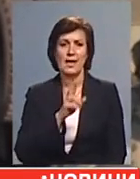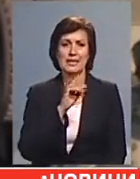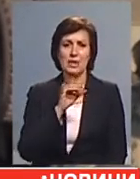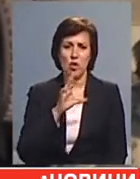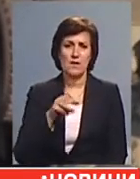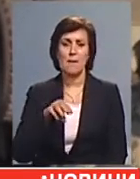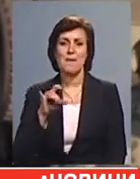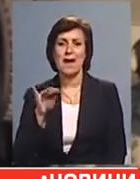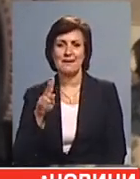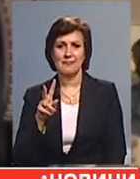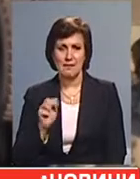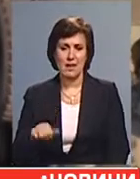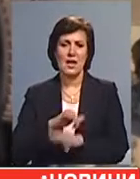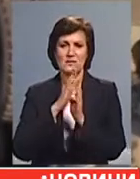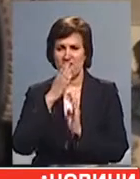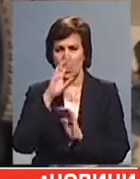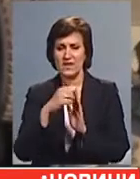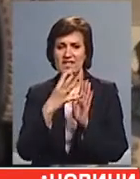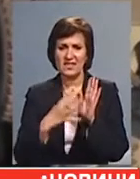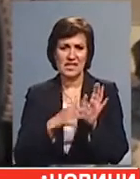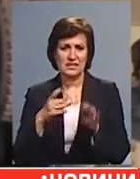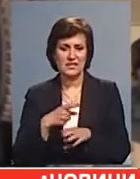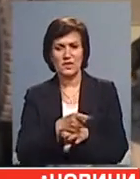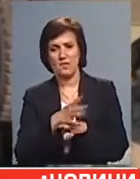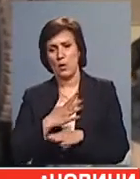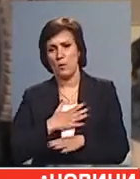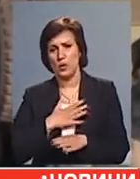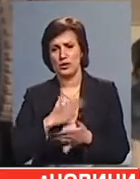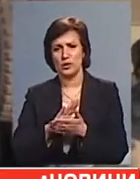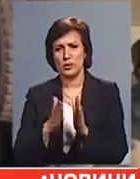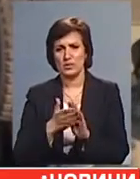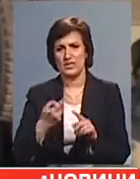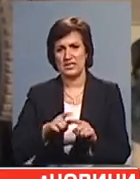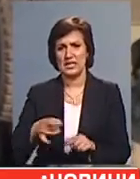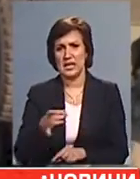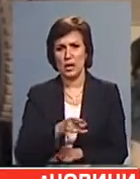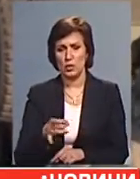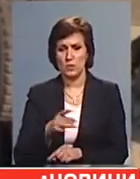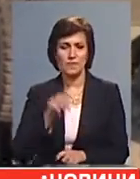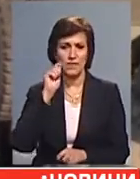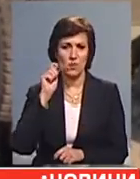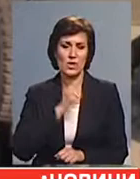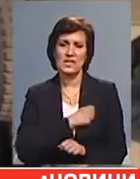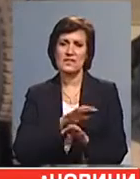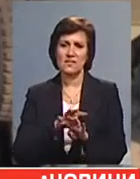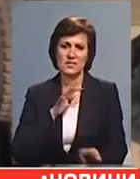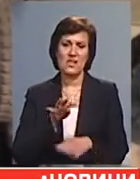Мар'їнка. Загалом ворог 19 разів відкривав вогонь по наших позиціях у цих районах. Українські війська